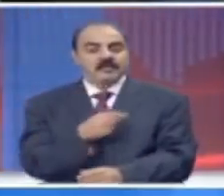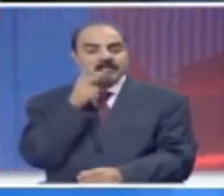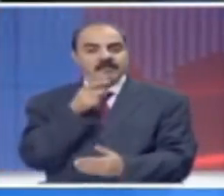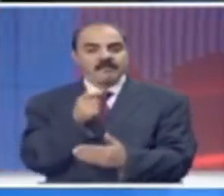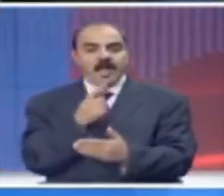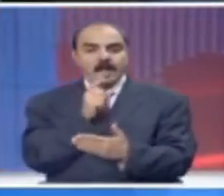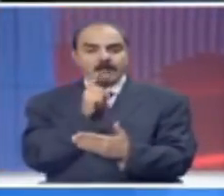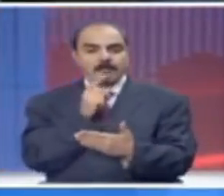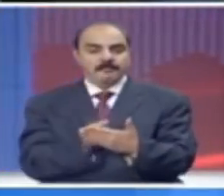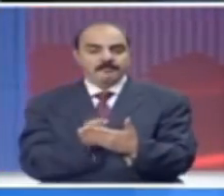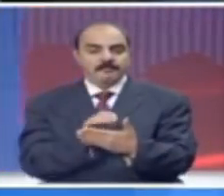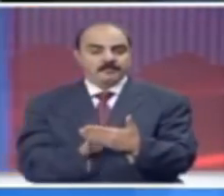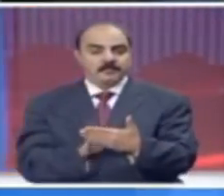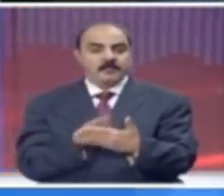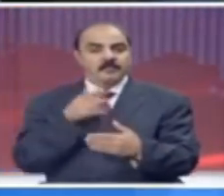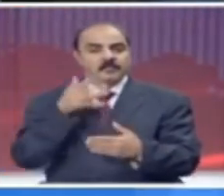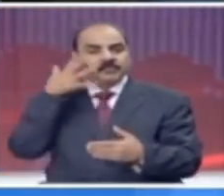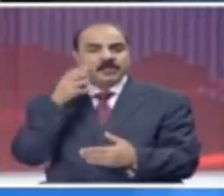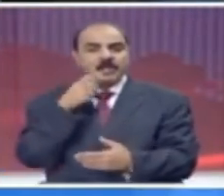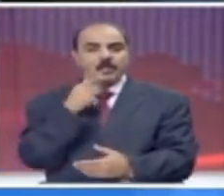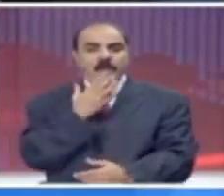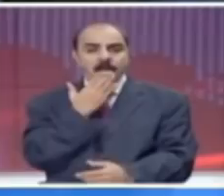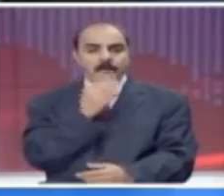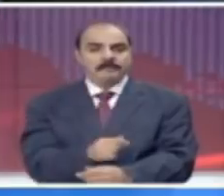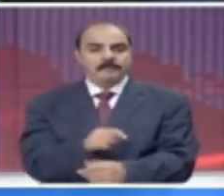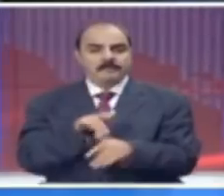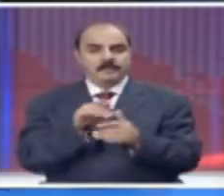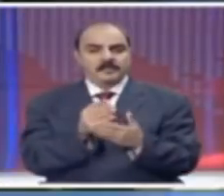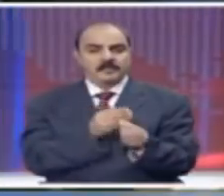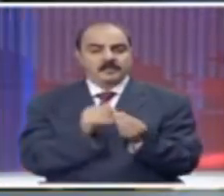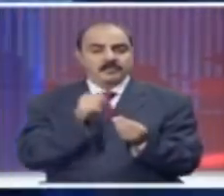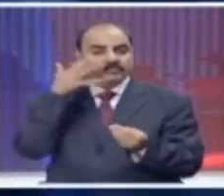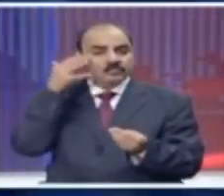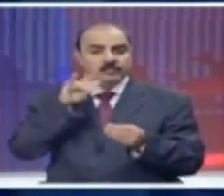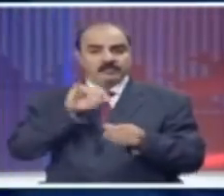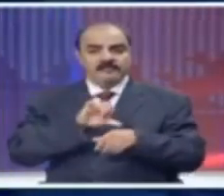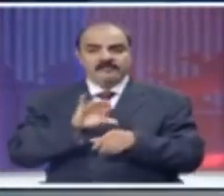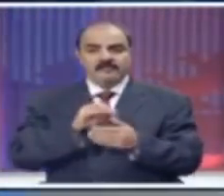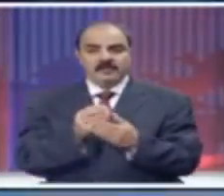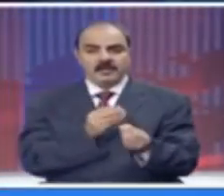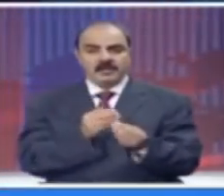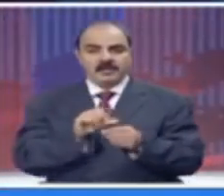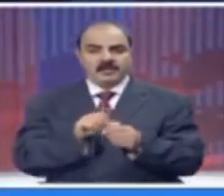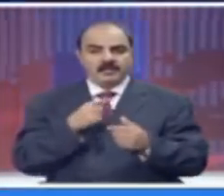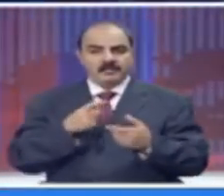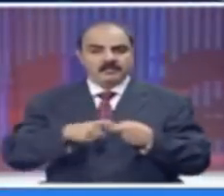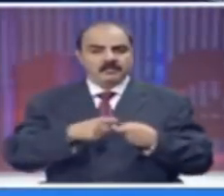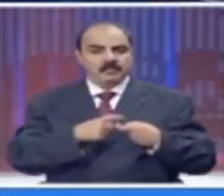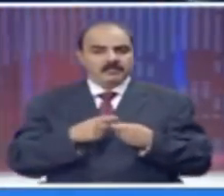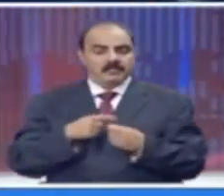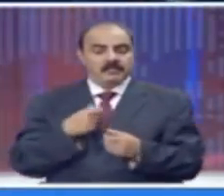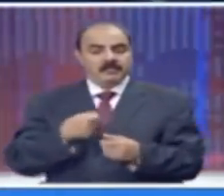ذلك خلال لقاء الكاتب الصحفي كرم جبر بالمستشار عبد الوهاب عبد الرازق رئيس مجلس الشيوخ بمقر